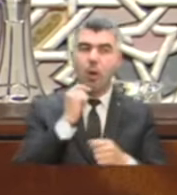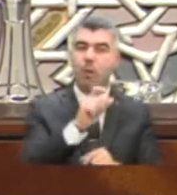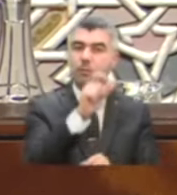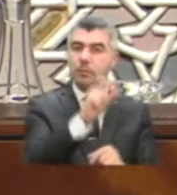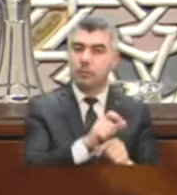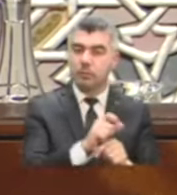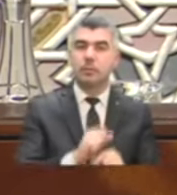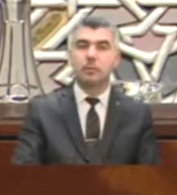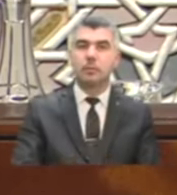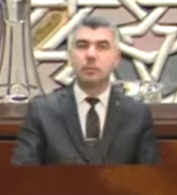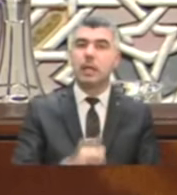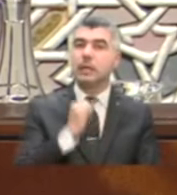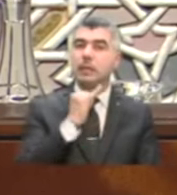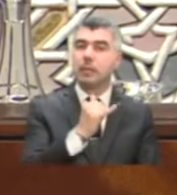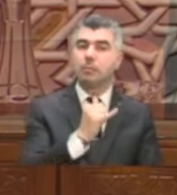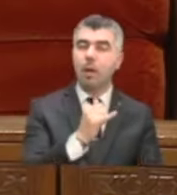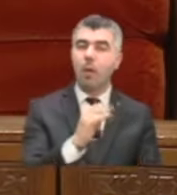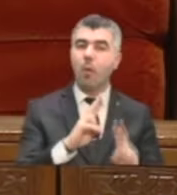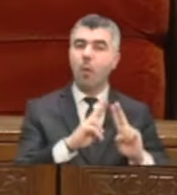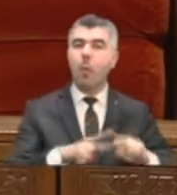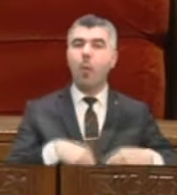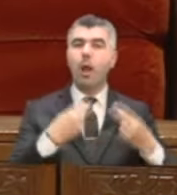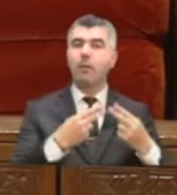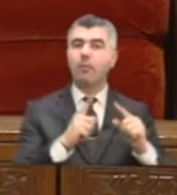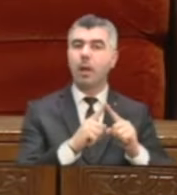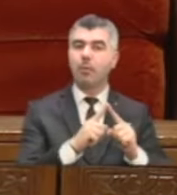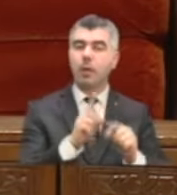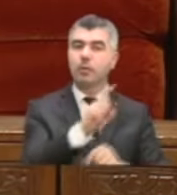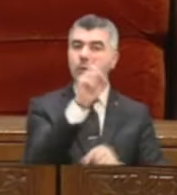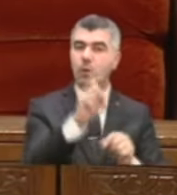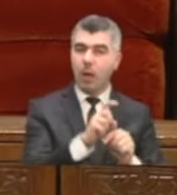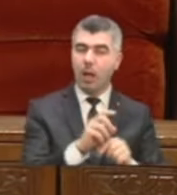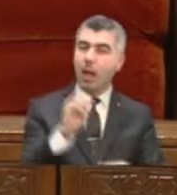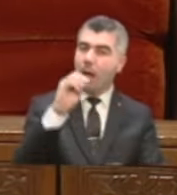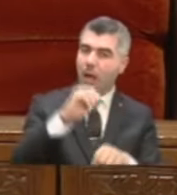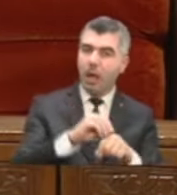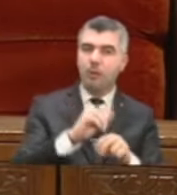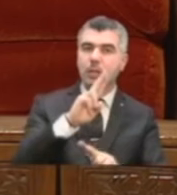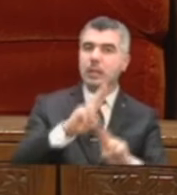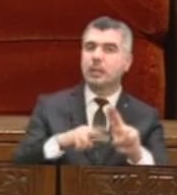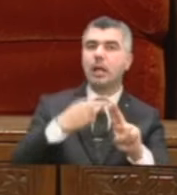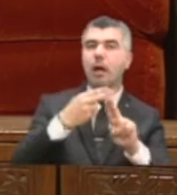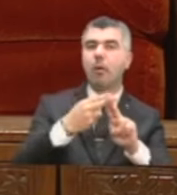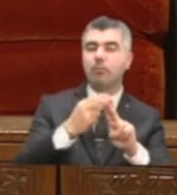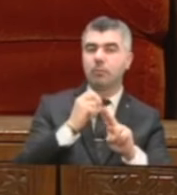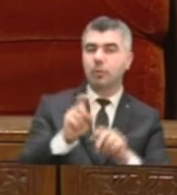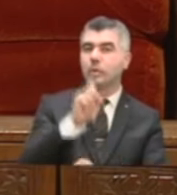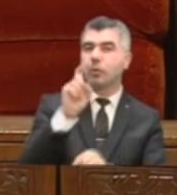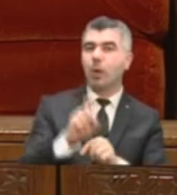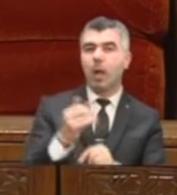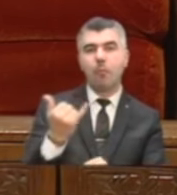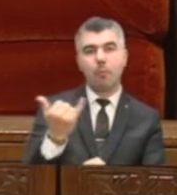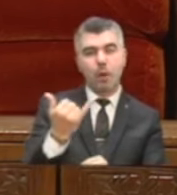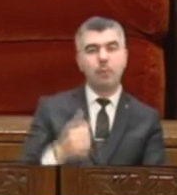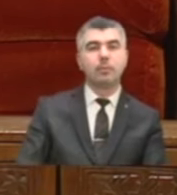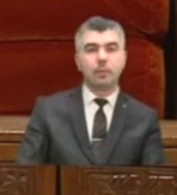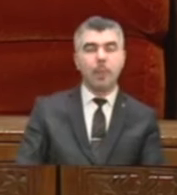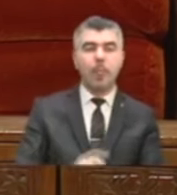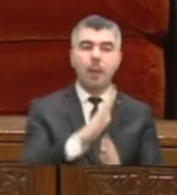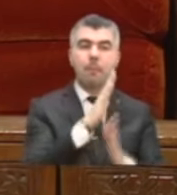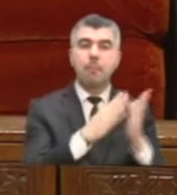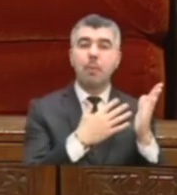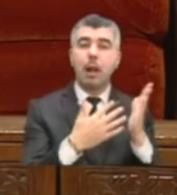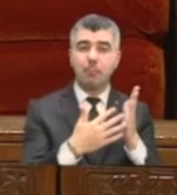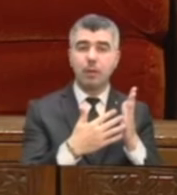اللي ولفتين على هذا السؤال، وطبعا هذه مناسبة أيضا باش نعاود نجاوبوا على هذا السؤال اللي هو جد مهم، لأن البرنامج الوطني